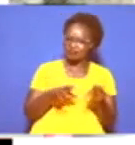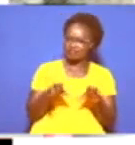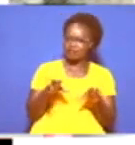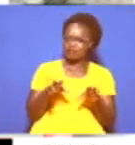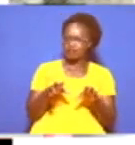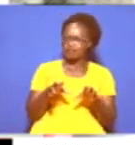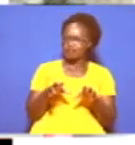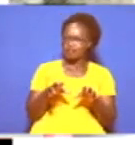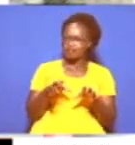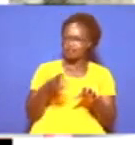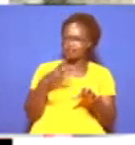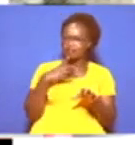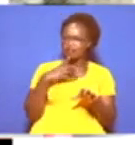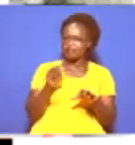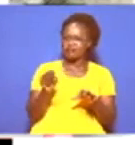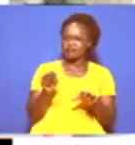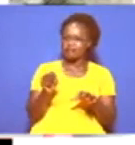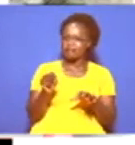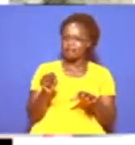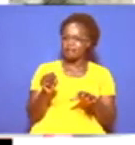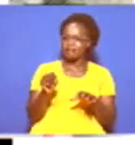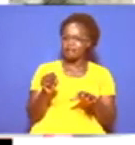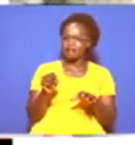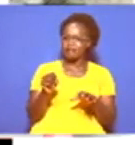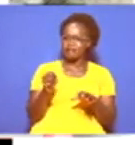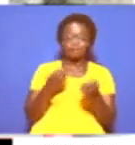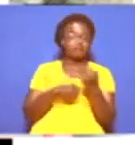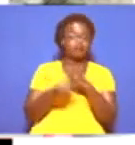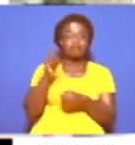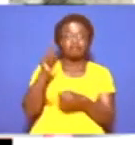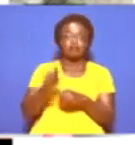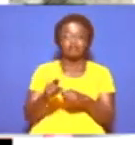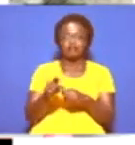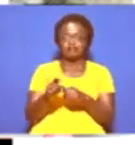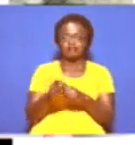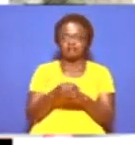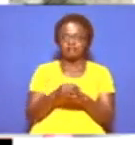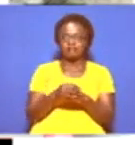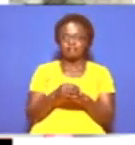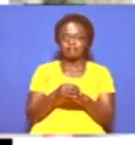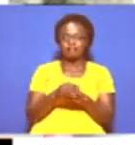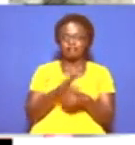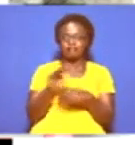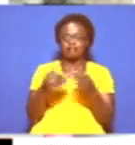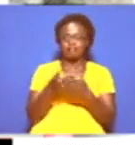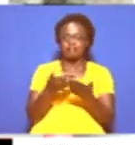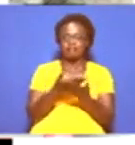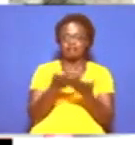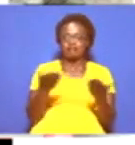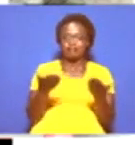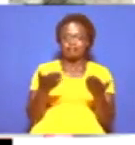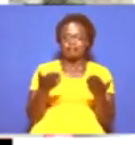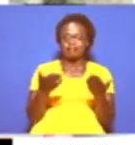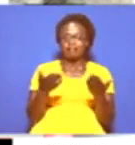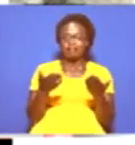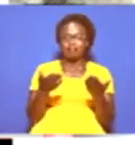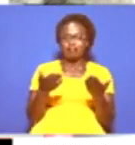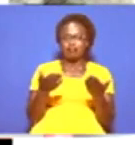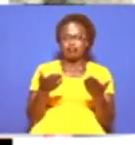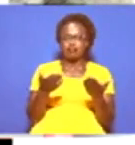chuma vyao viko mkono, kwa sababu utawachukulia hatua wale wote ambao wanachochea,